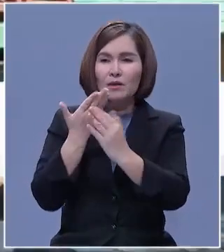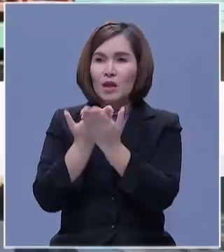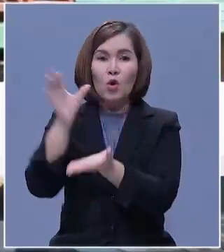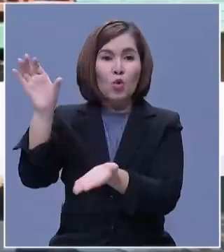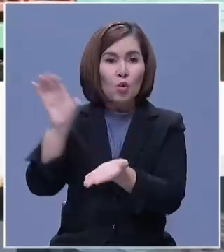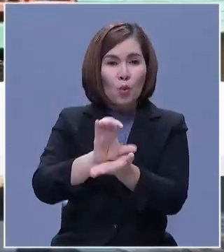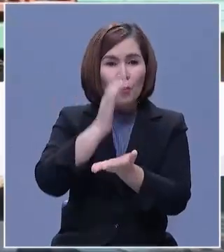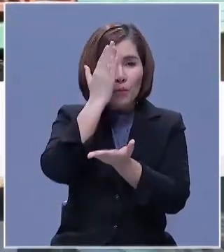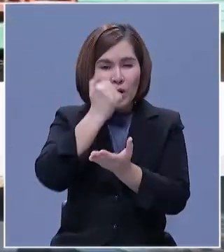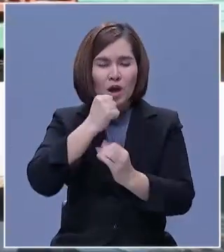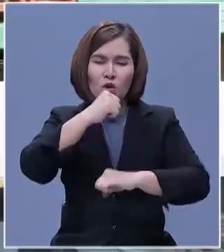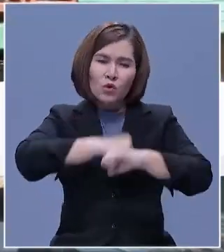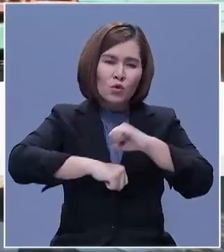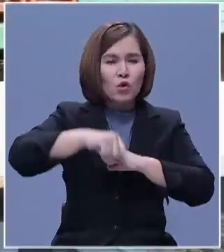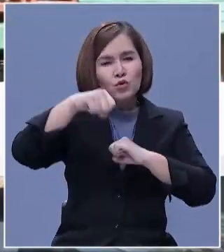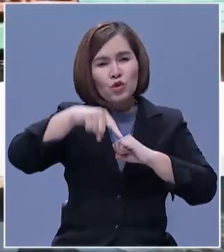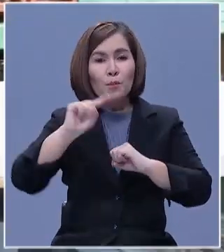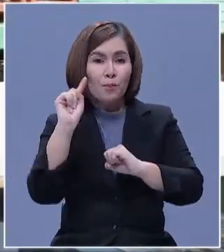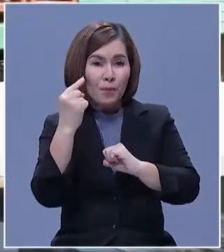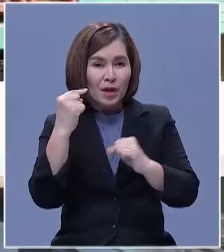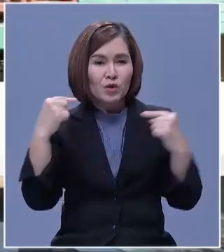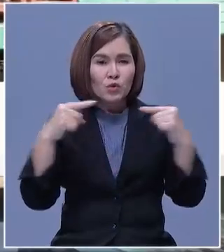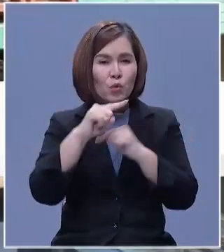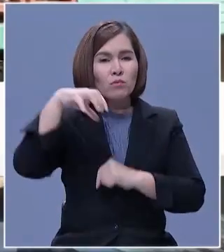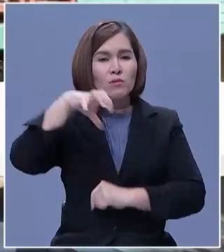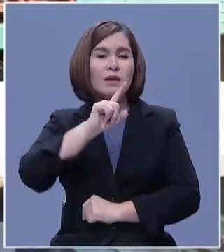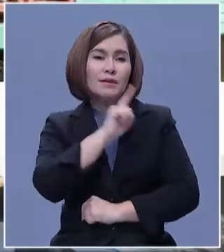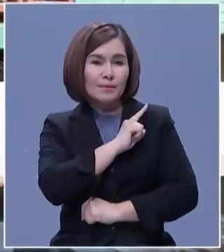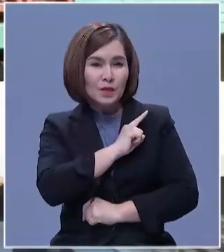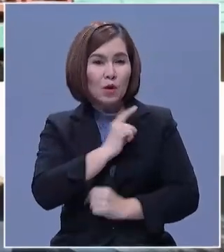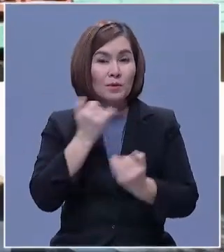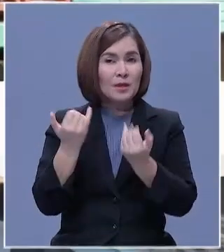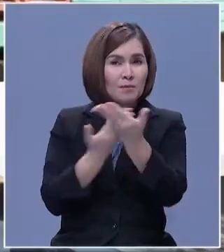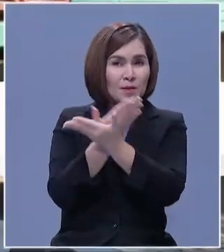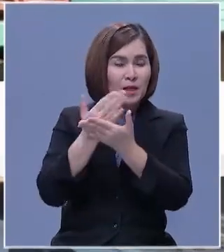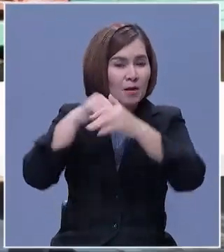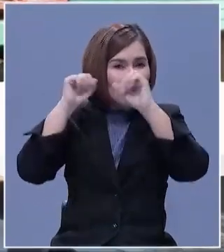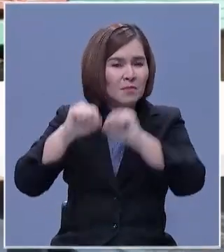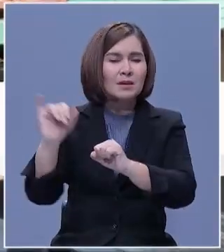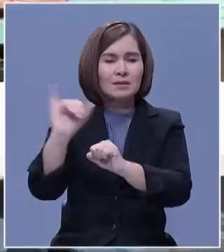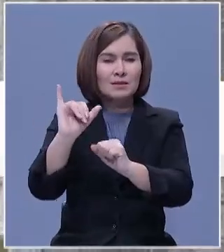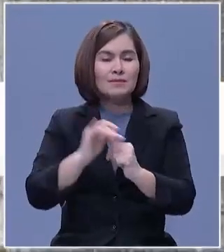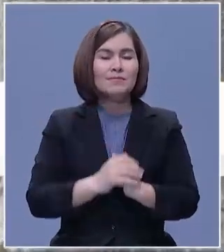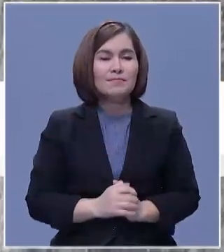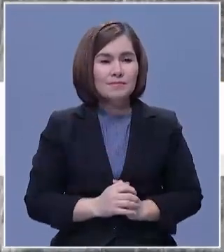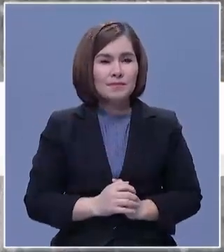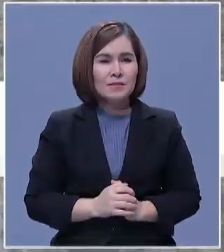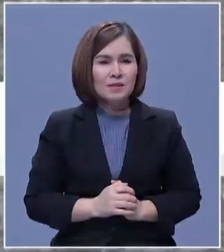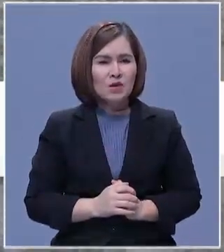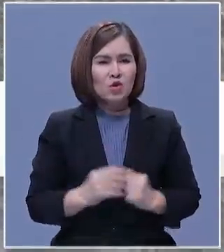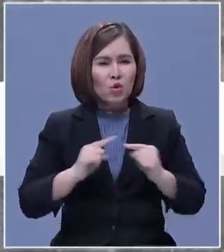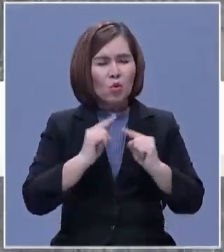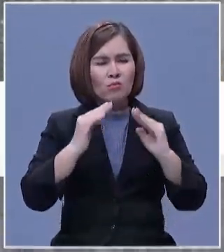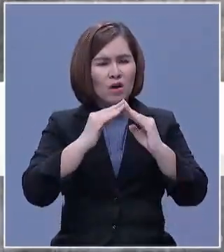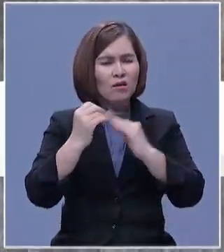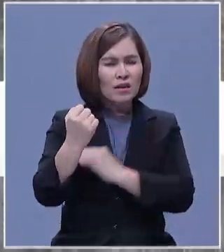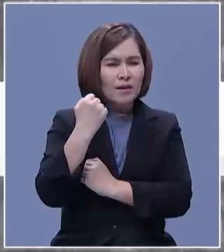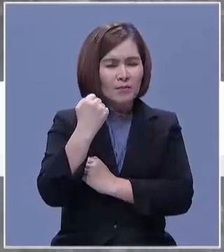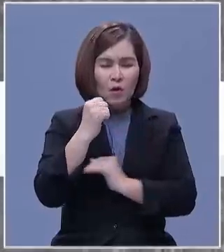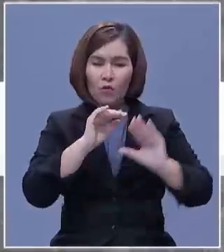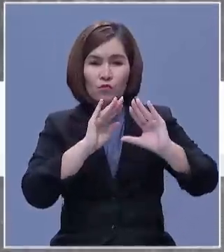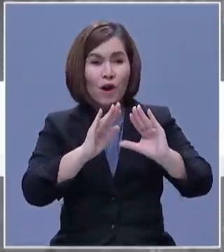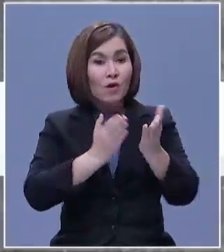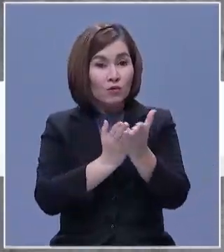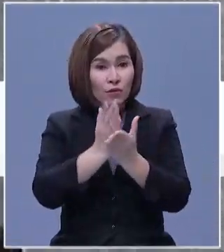ณในการซ่อมแซมกับทางต้นสังกัดตอนนี้อยู่ระหว่างรอการพิจารณาอยู่นะครับในส่วนของความแข็งแรงก็คงต้องให้วิศวก